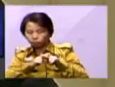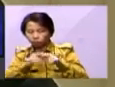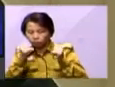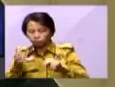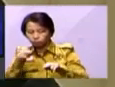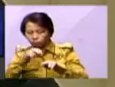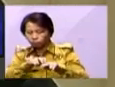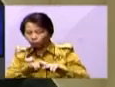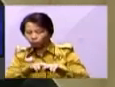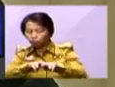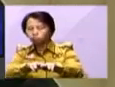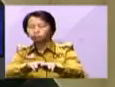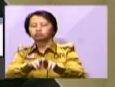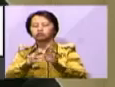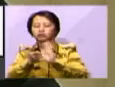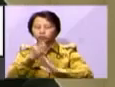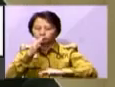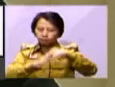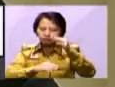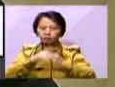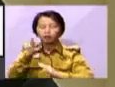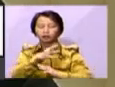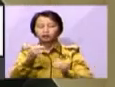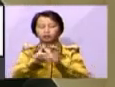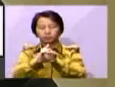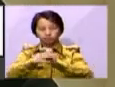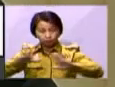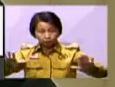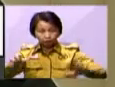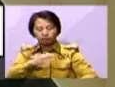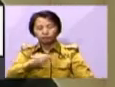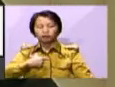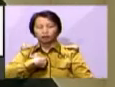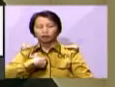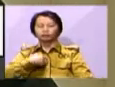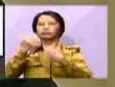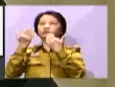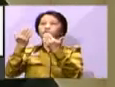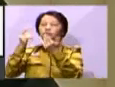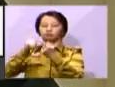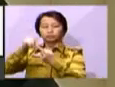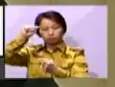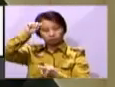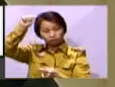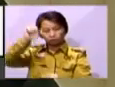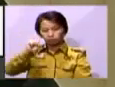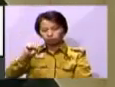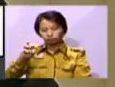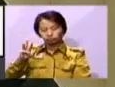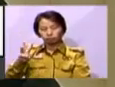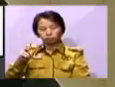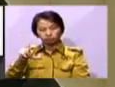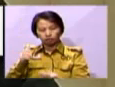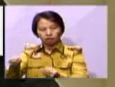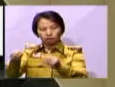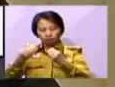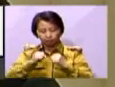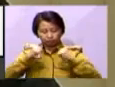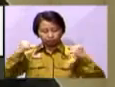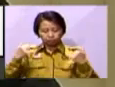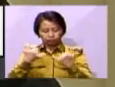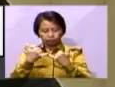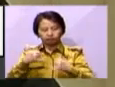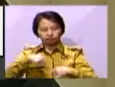dijalankan dengan selesa dan selamat. Saya juga berdoa kepada Allah SWT akan memberikan kepada syarikat